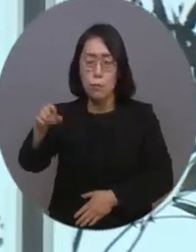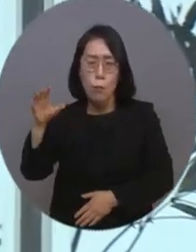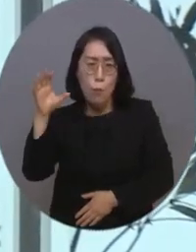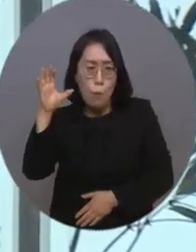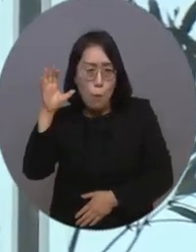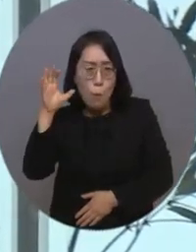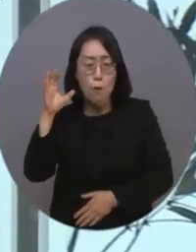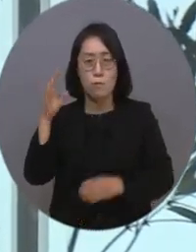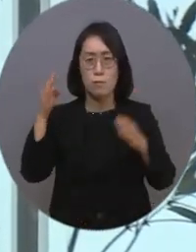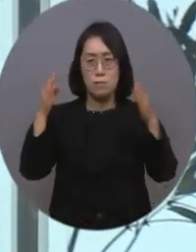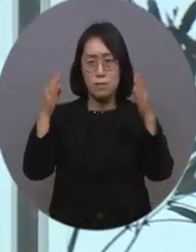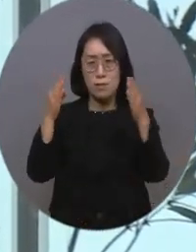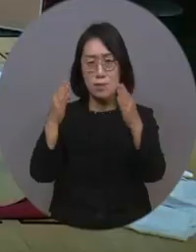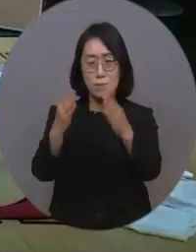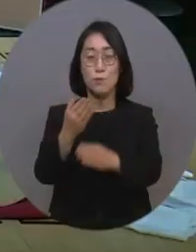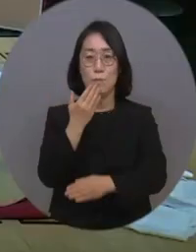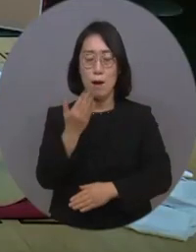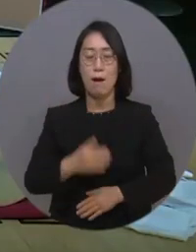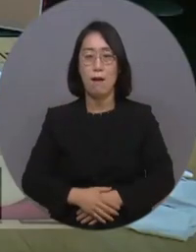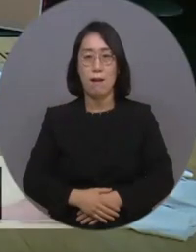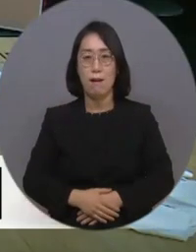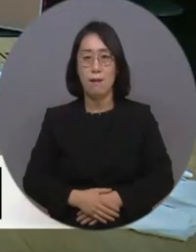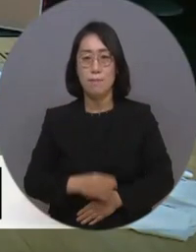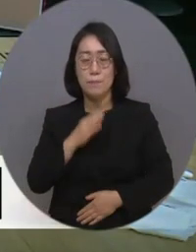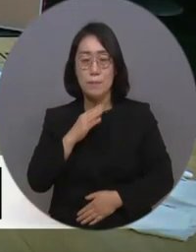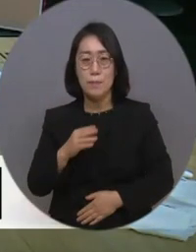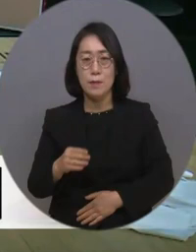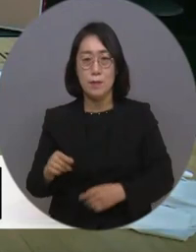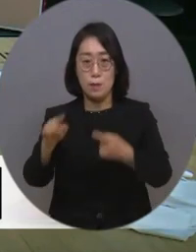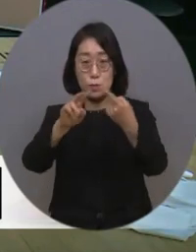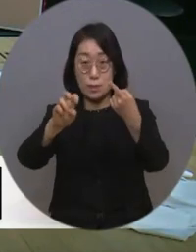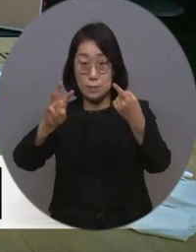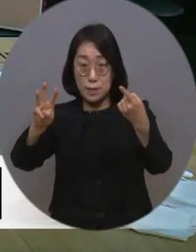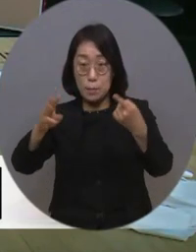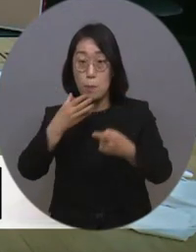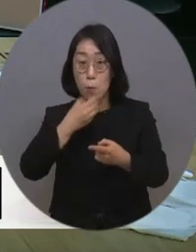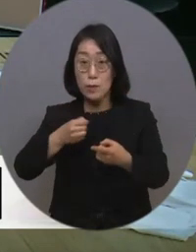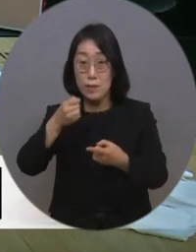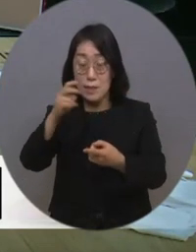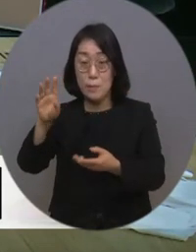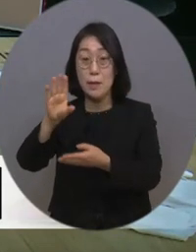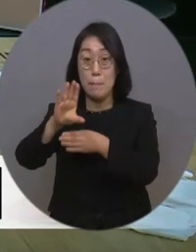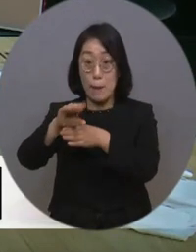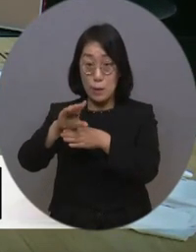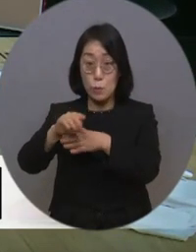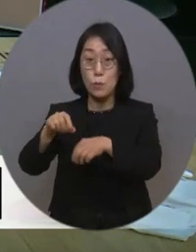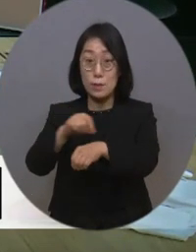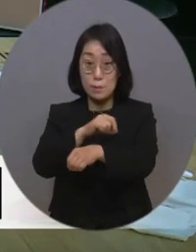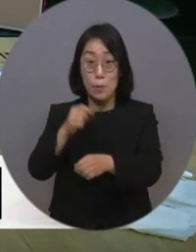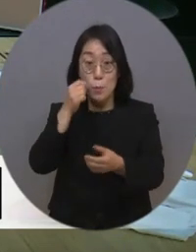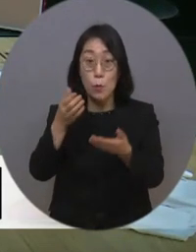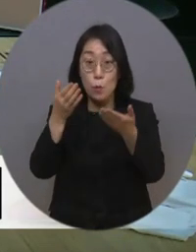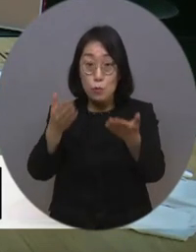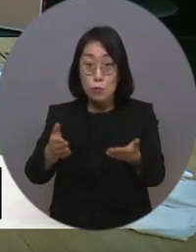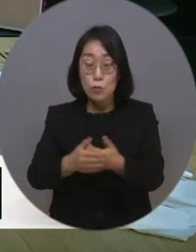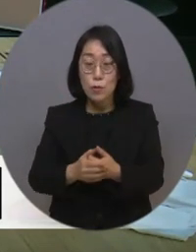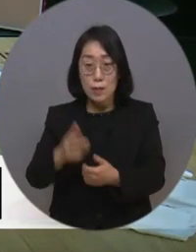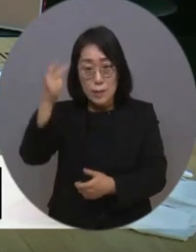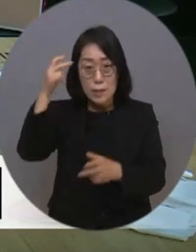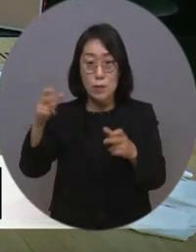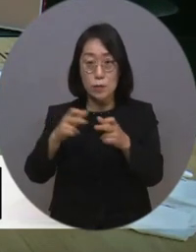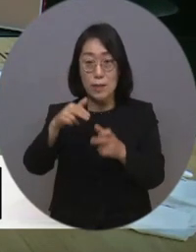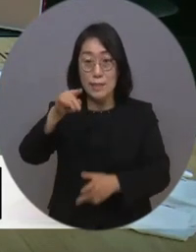무대 속으로 사로잡습니다. 바로 지난 23일 복지TV에서 설 특집으로 선보인 지적장애